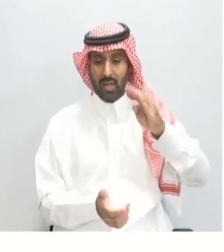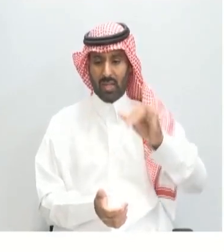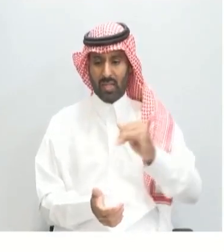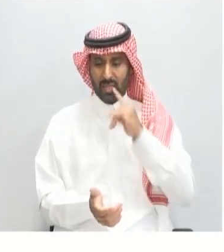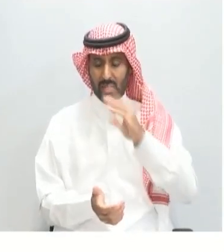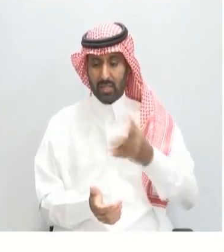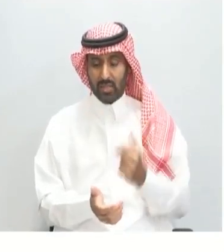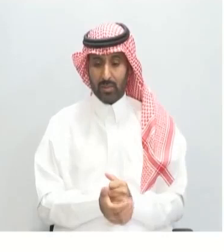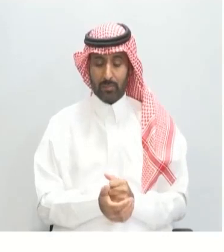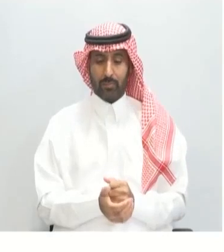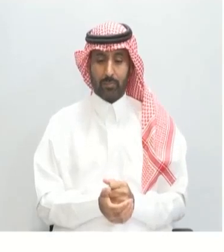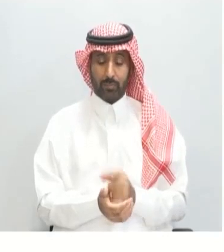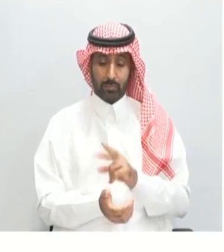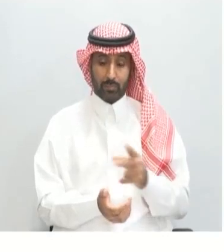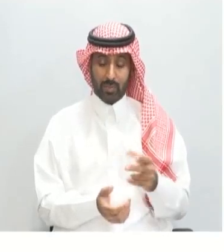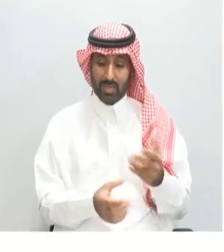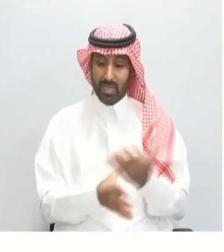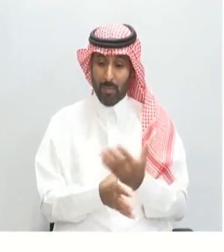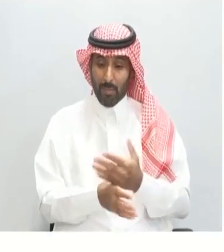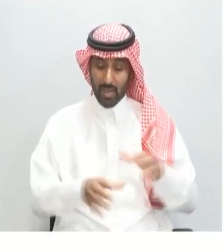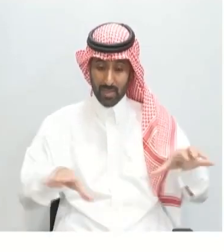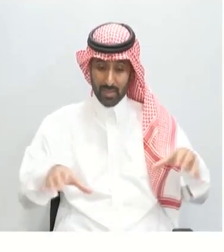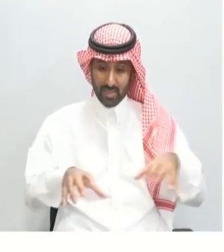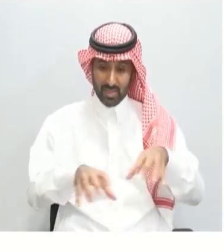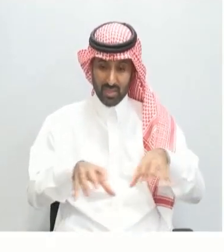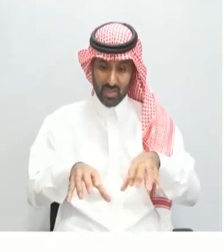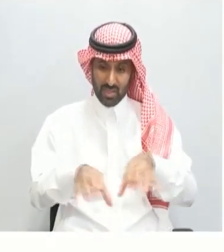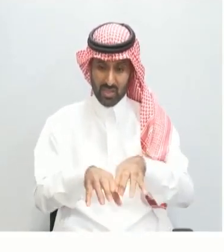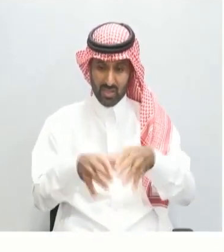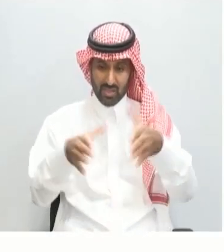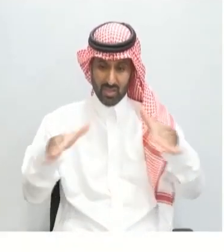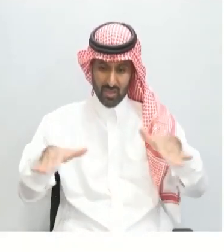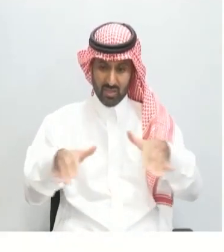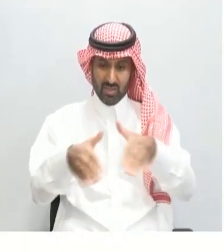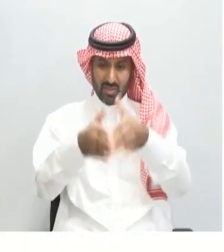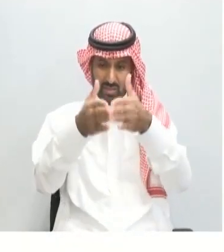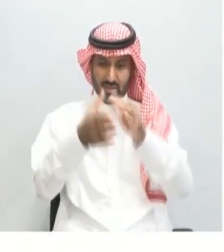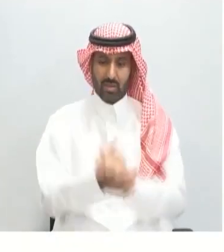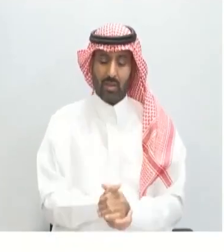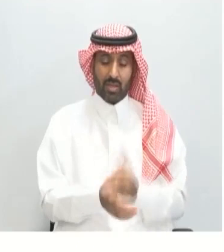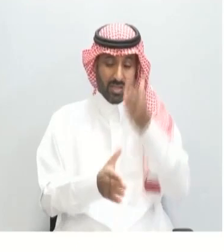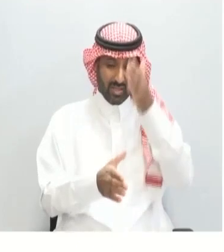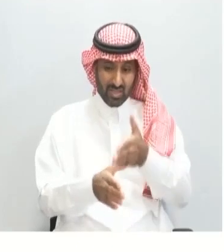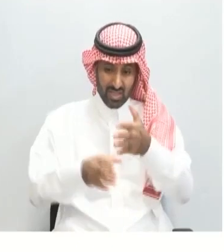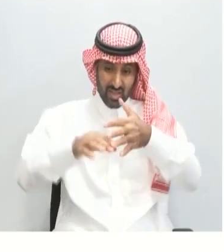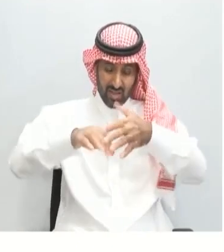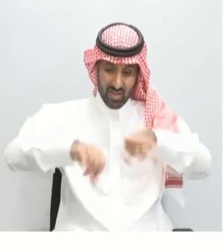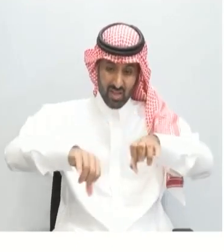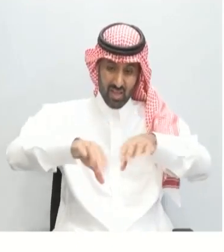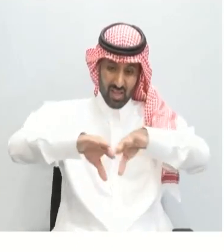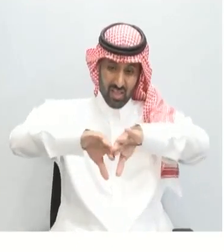او جميعها هي عباره او ناتج عن حركات التواء الصدوع والانكسارات